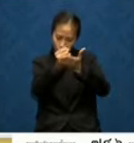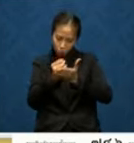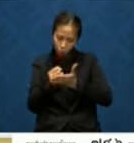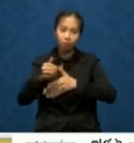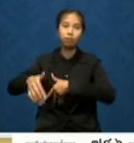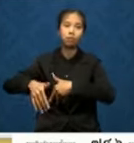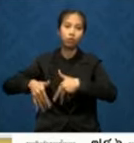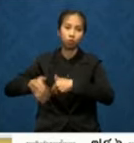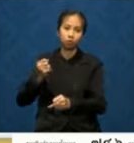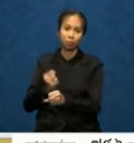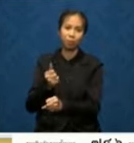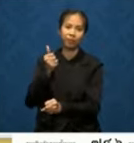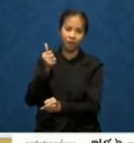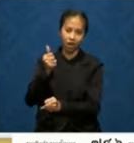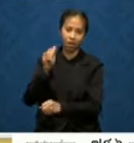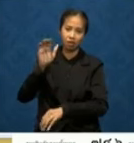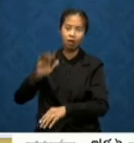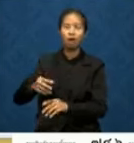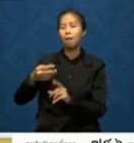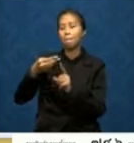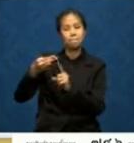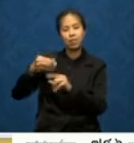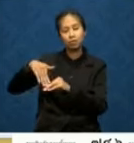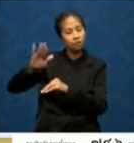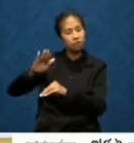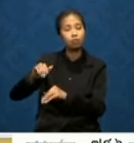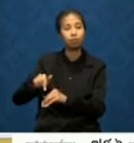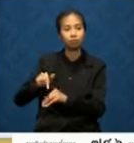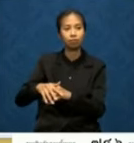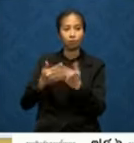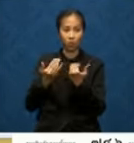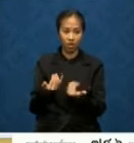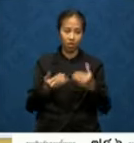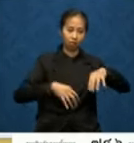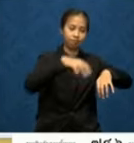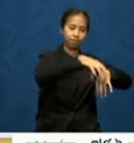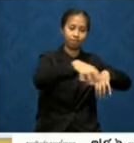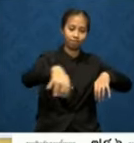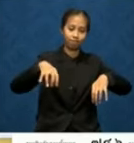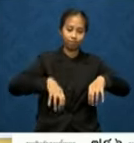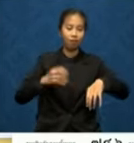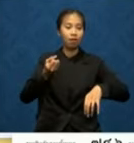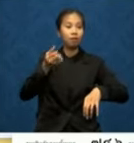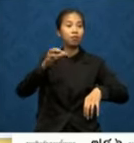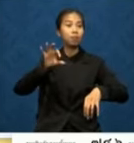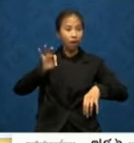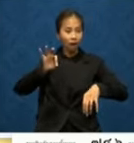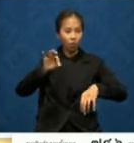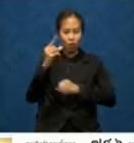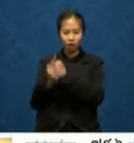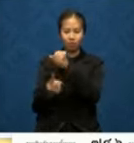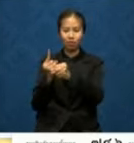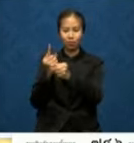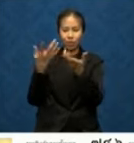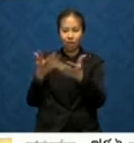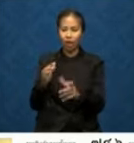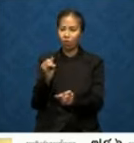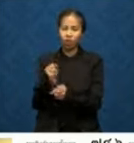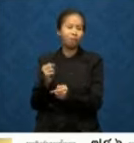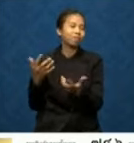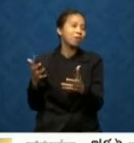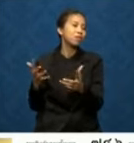ได้นับหมื่นรายครับวันนี้ 19แห่ง 1ปีไม่คืบหน้าเลยครับผมอยากจะฝากรัฐบาล